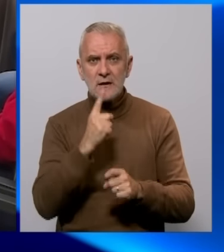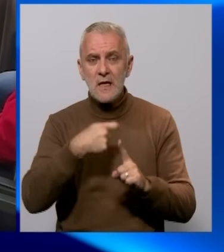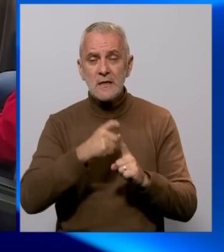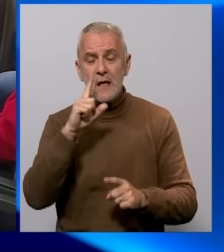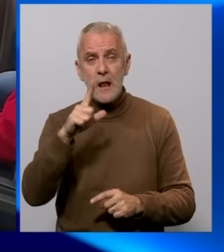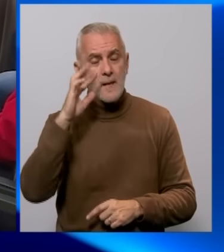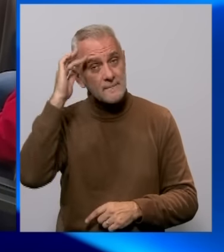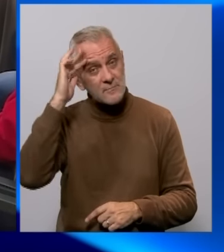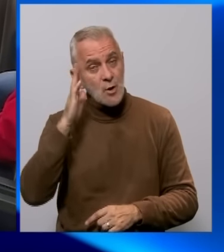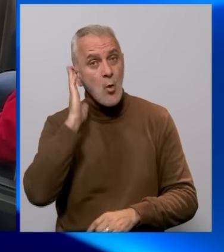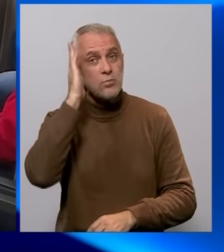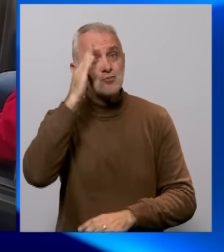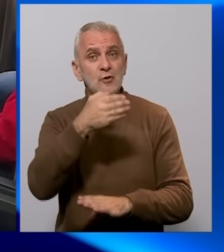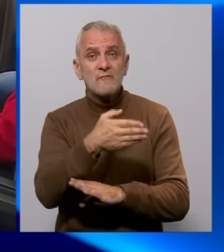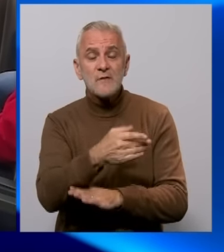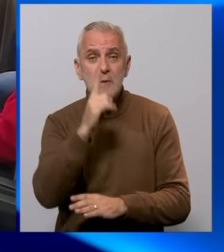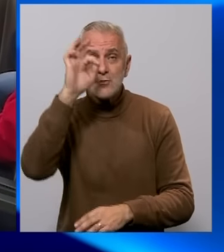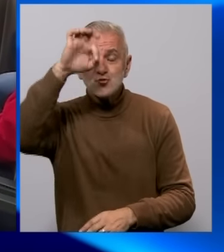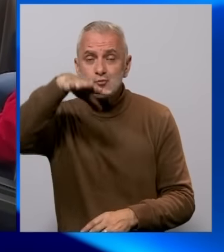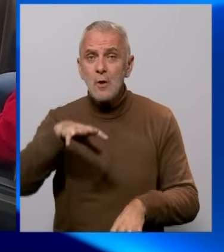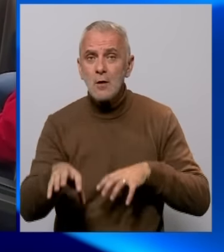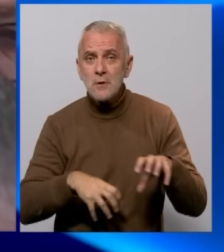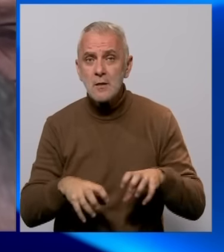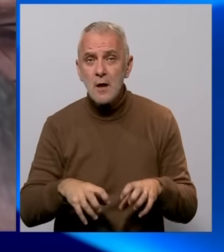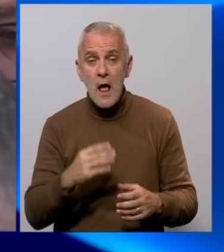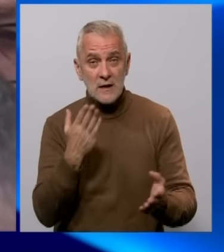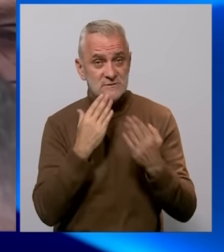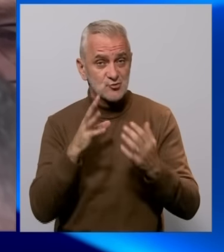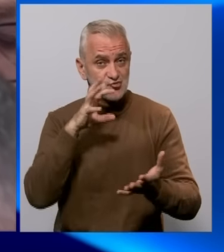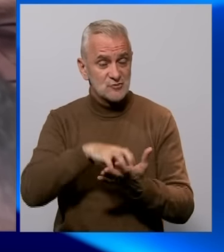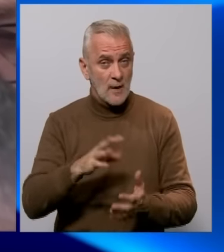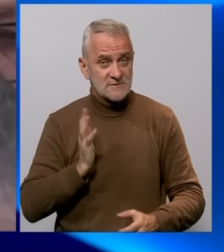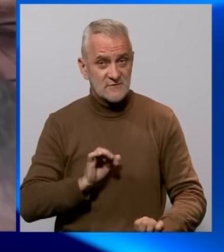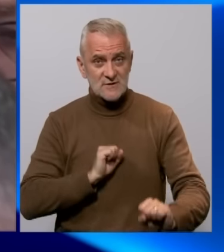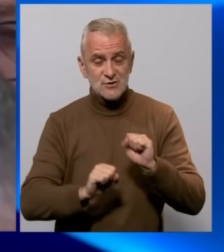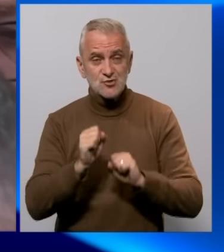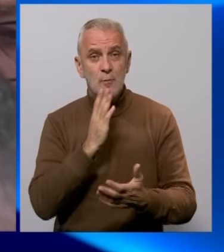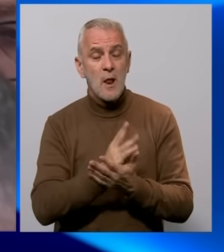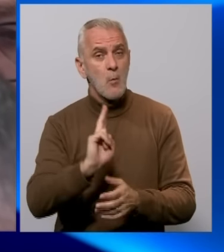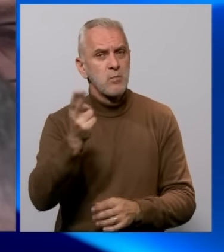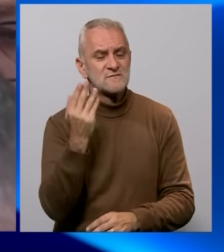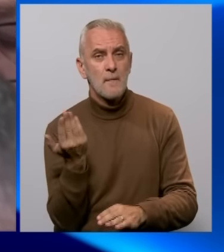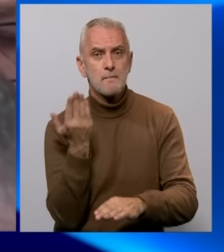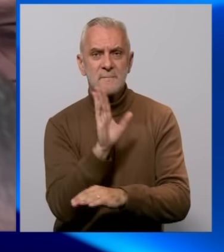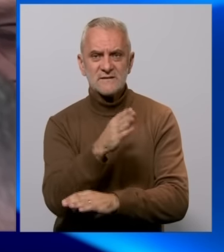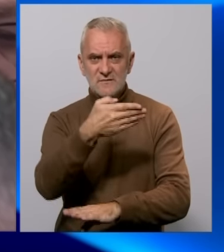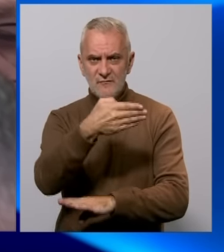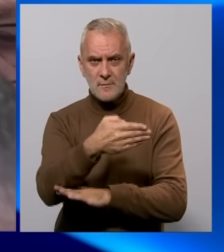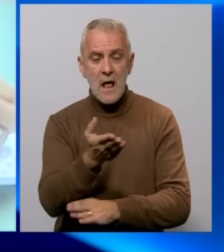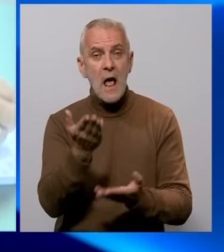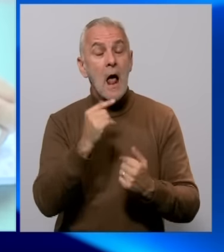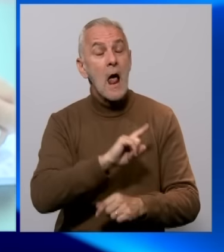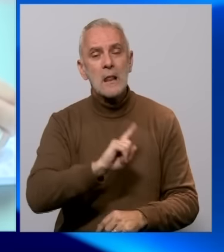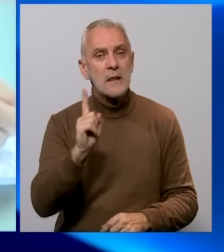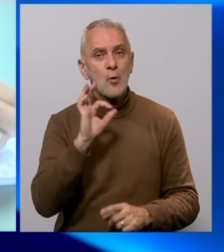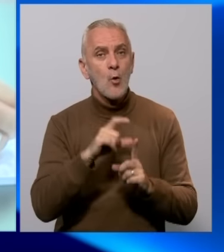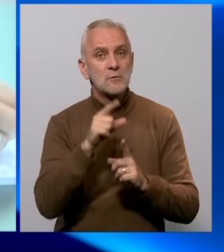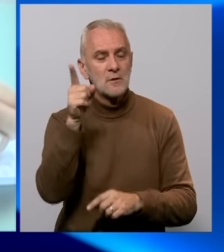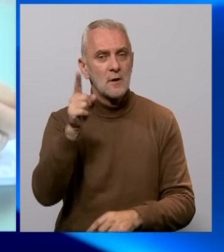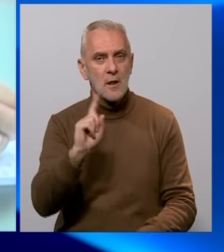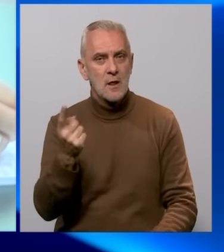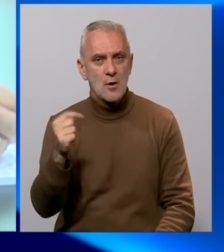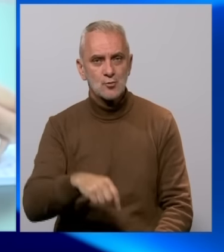zabrinut za budućnost kompanije i sudbinu radnika. Na sjednicu štaba civilne zaštite bili su pozvani predstavnici kompanije, ali niko